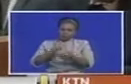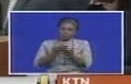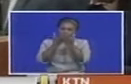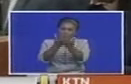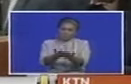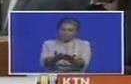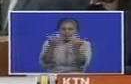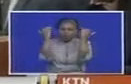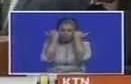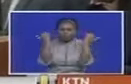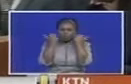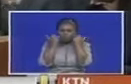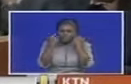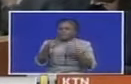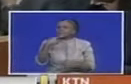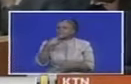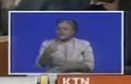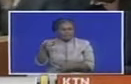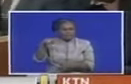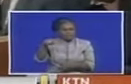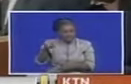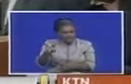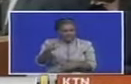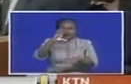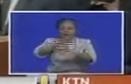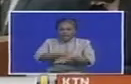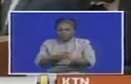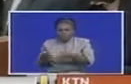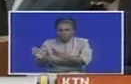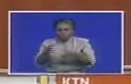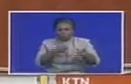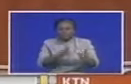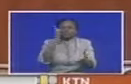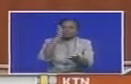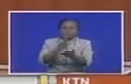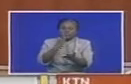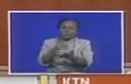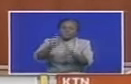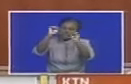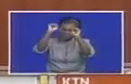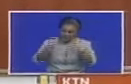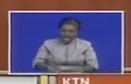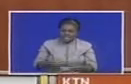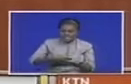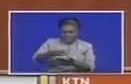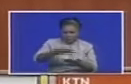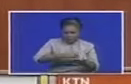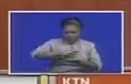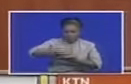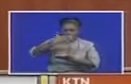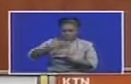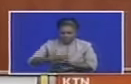malalamishi yake mahakamani imesema kwamba hawakupewa fursa ya kuthibitisha uwezo wao wa kufanikisha shughuli hiyo ya kuleta kompyuta